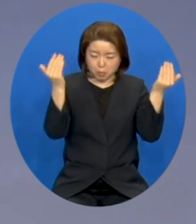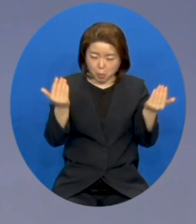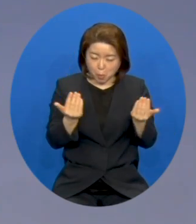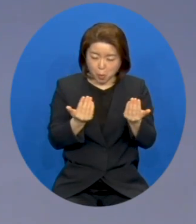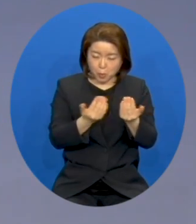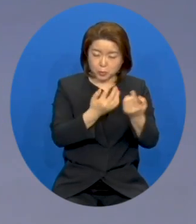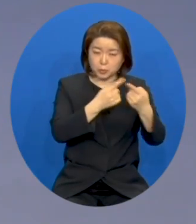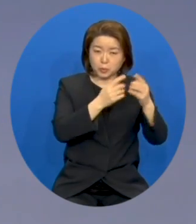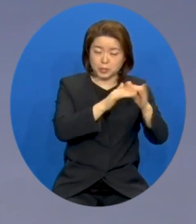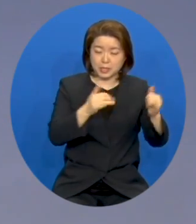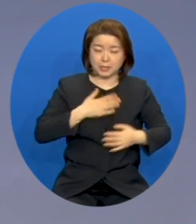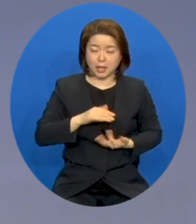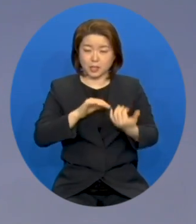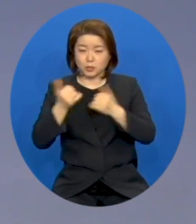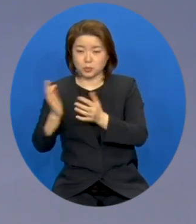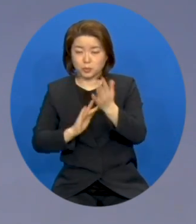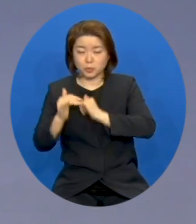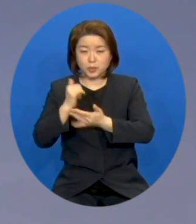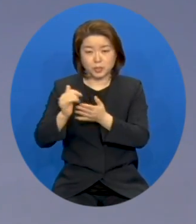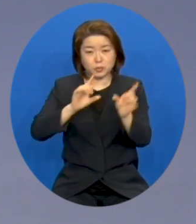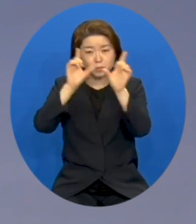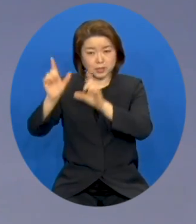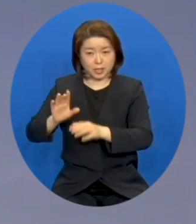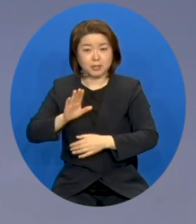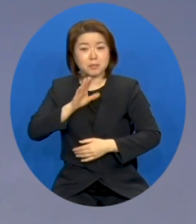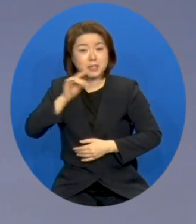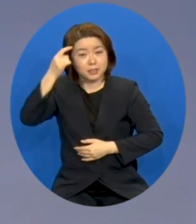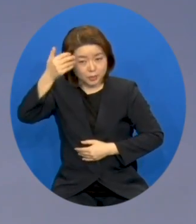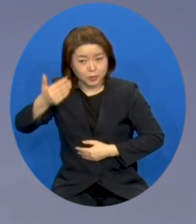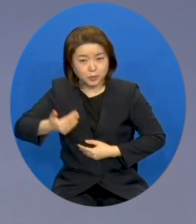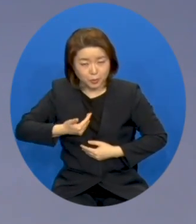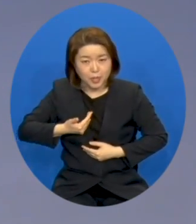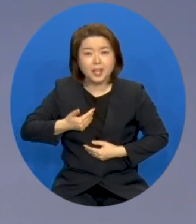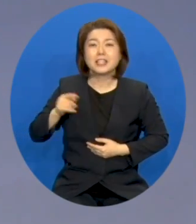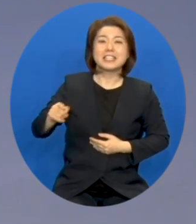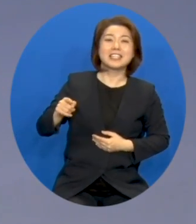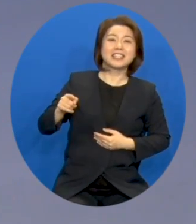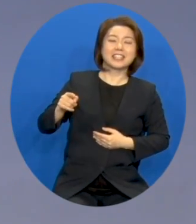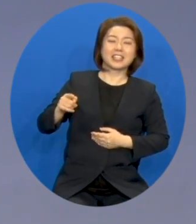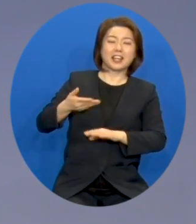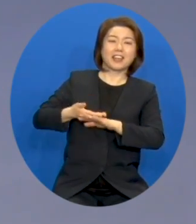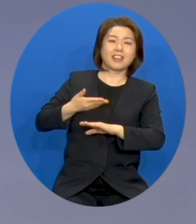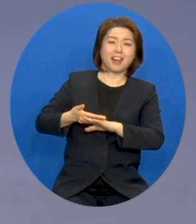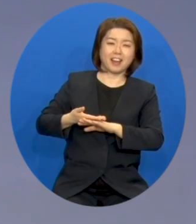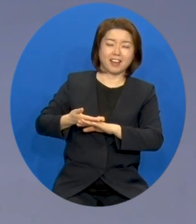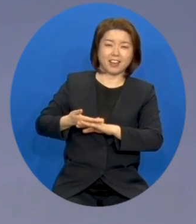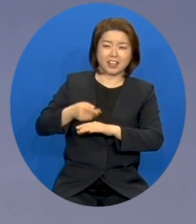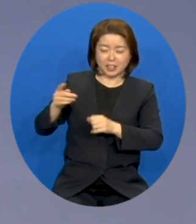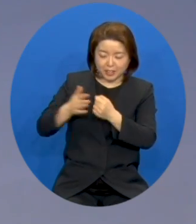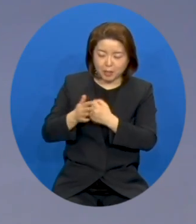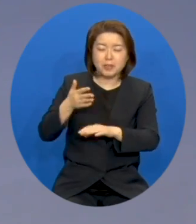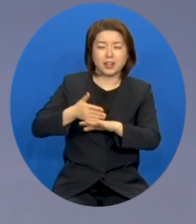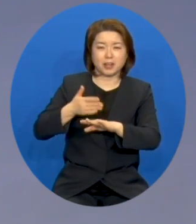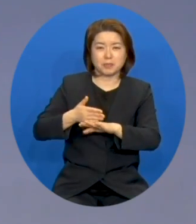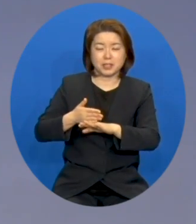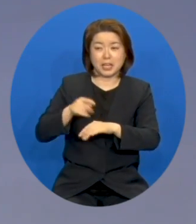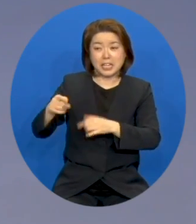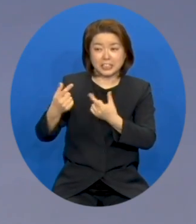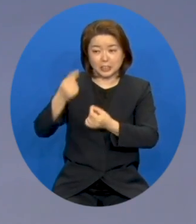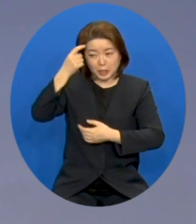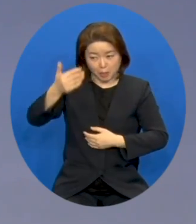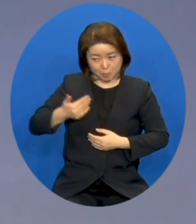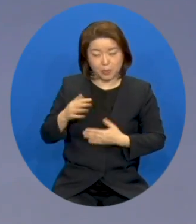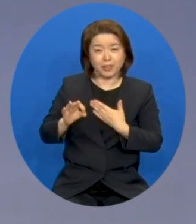다 나는 죽고 예수로 살지요. 이렇게 안 물어온 게 너무 감사한 것. 아마 그렇게